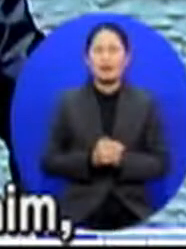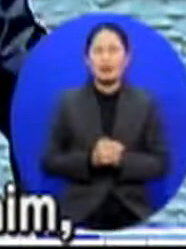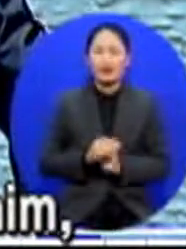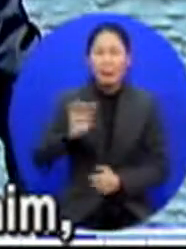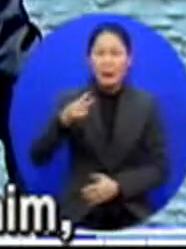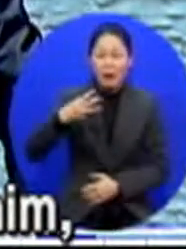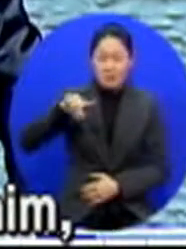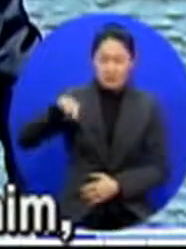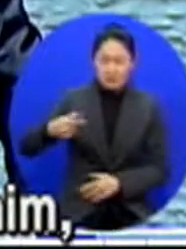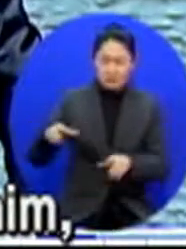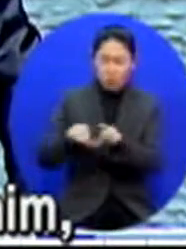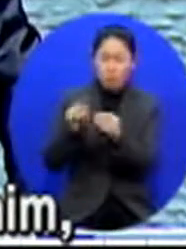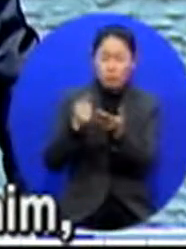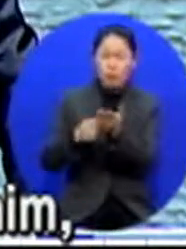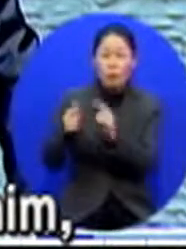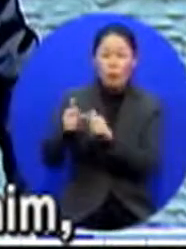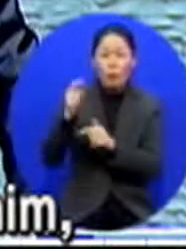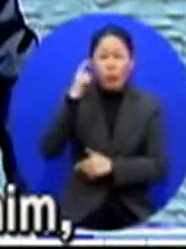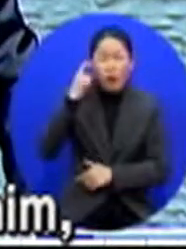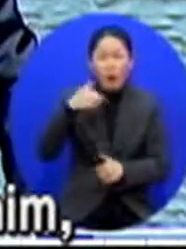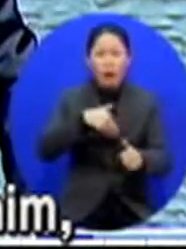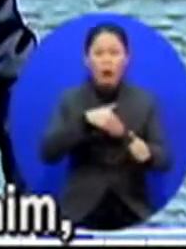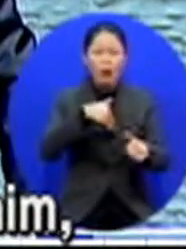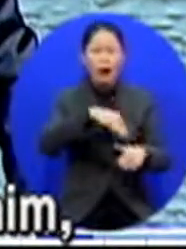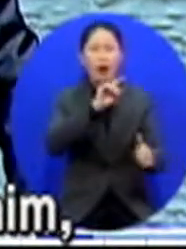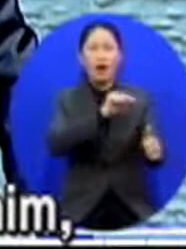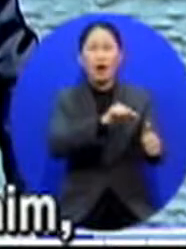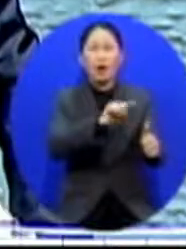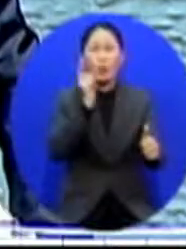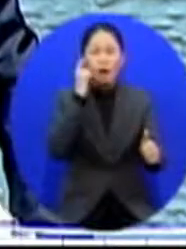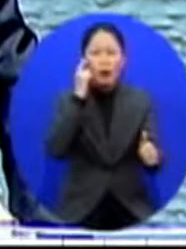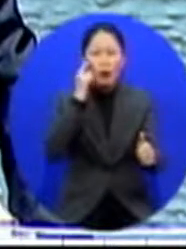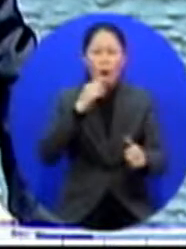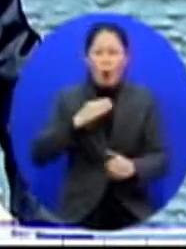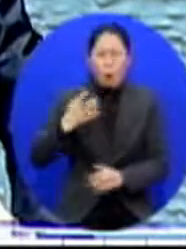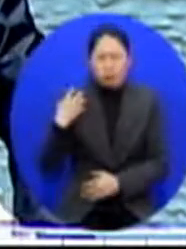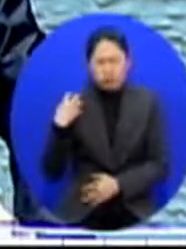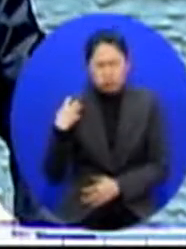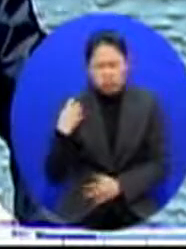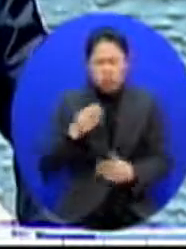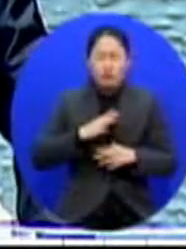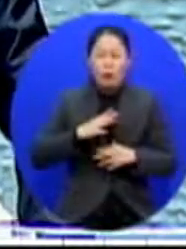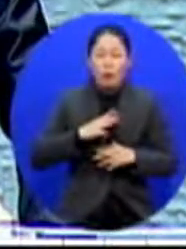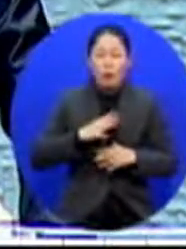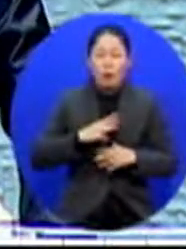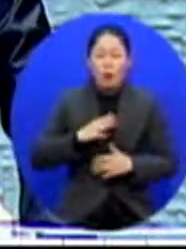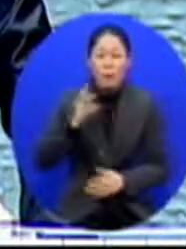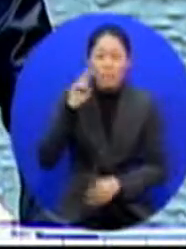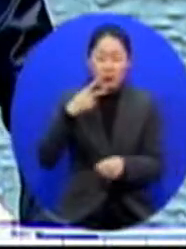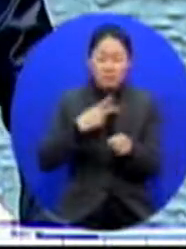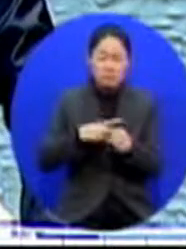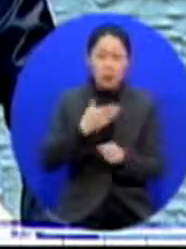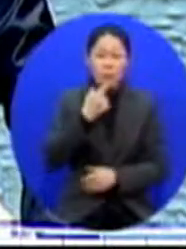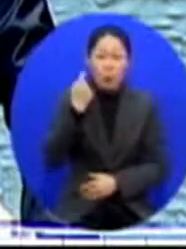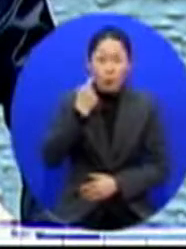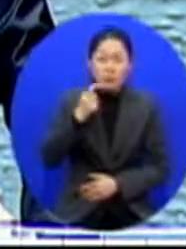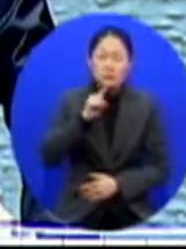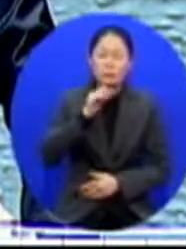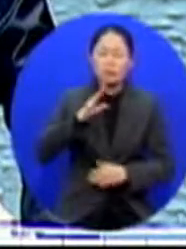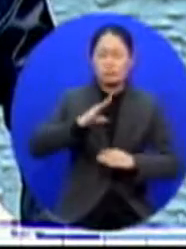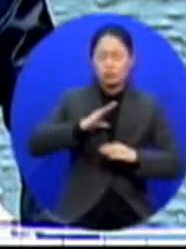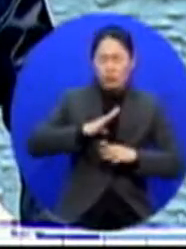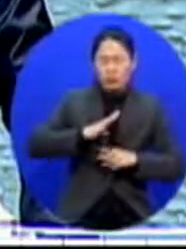펠릭스가 왜 그랬을까요 너무 부담 되니까 두려웠어요 사도 바울이 전해주는 복음이 두려웠어요